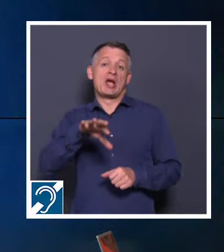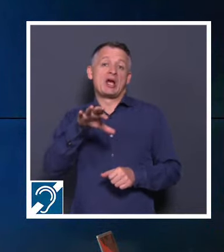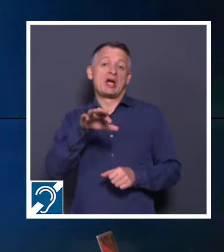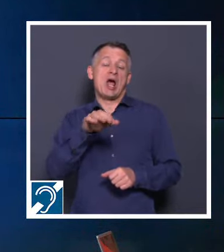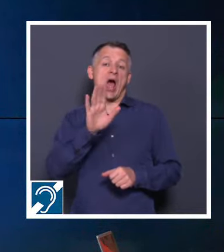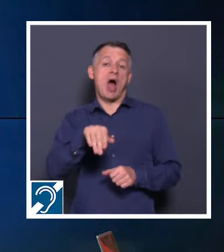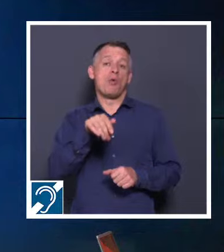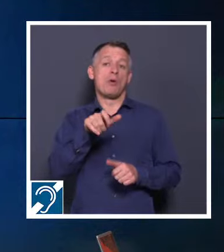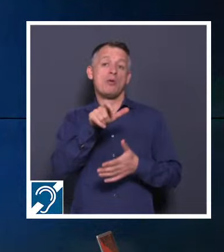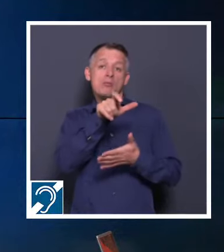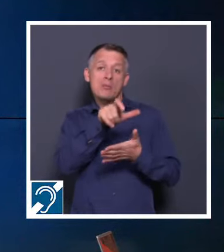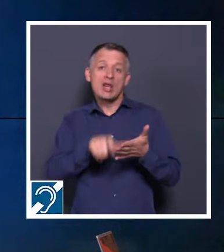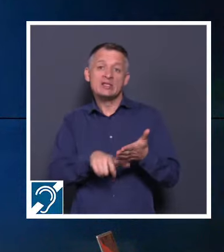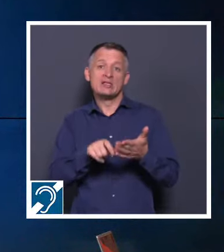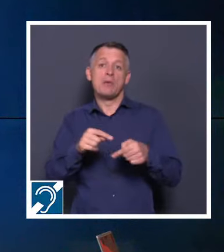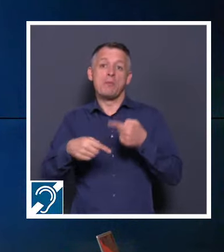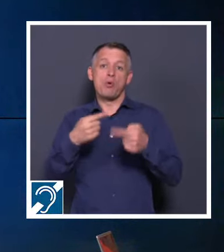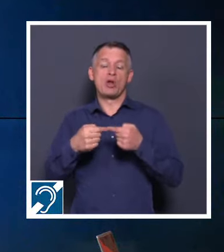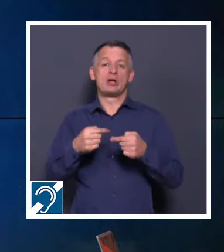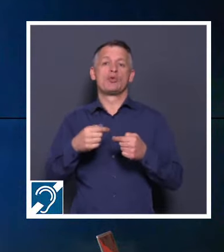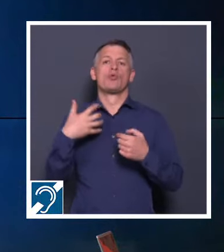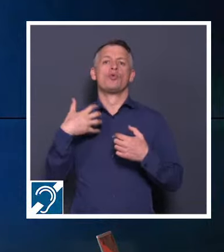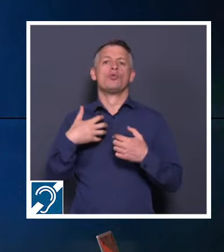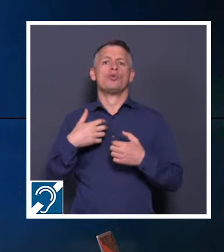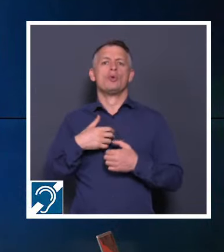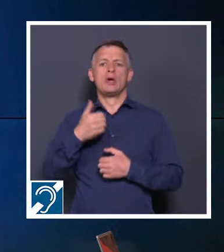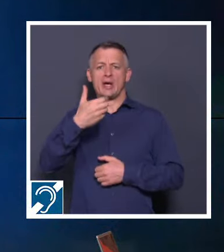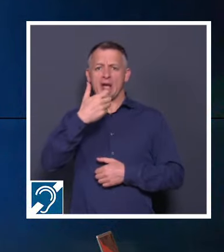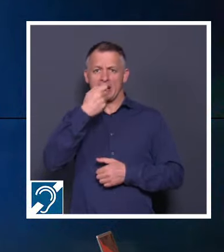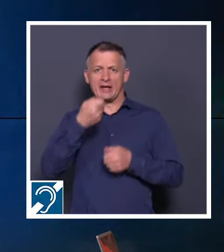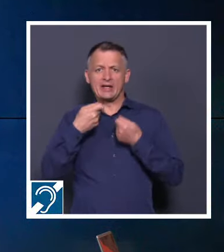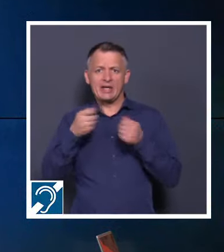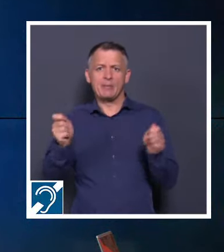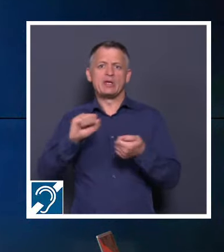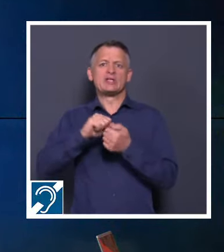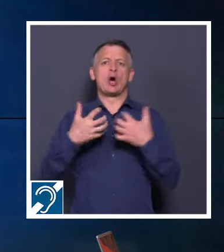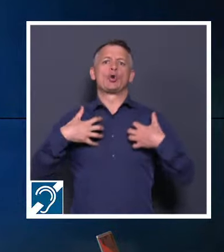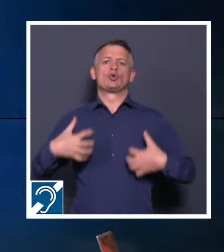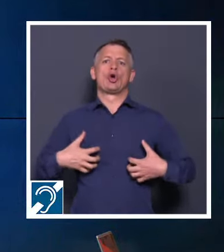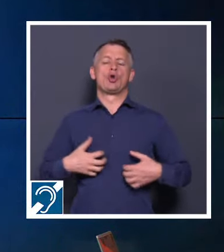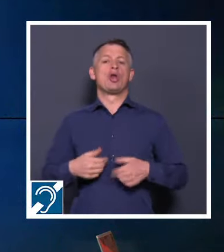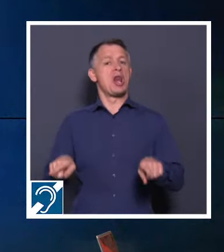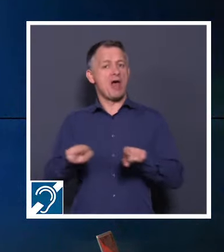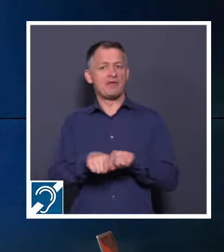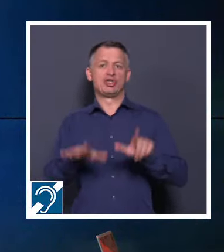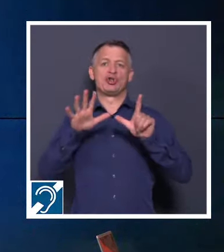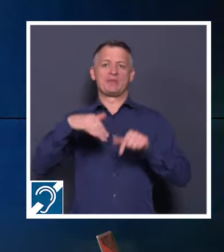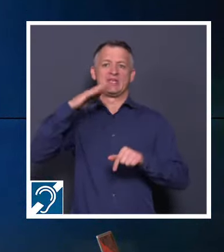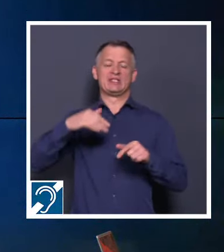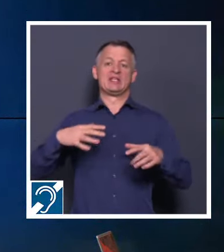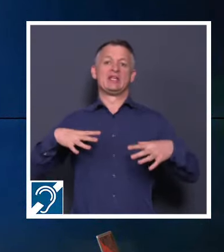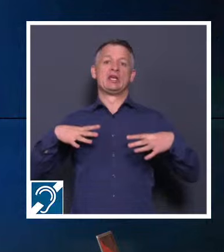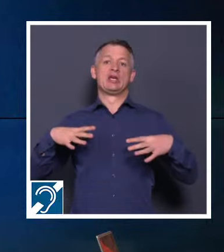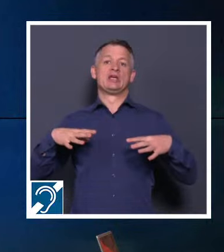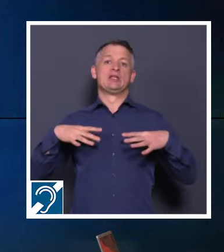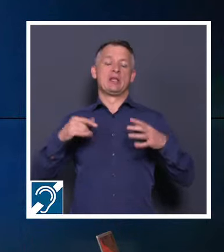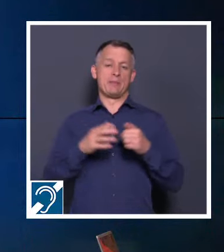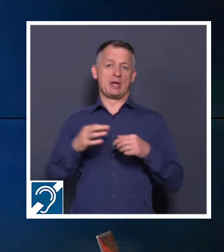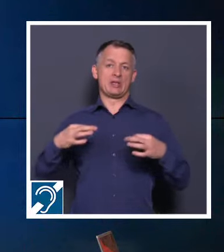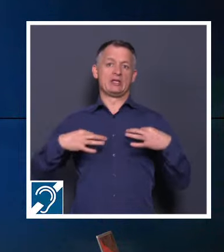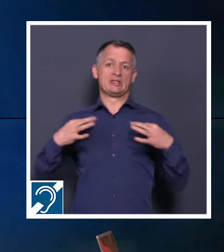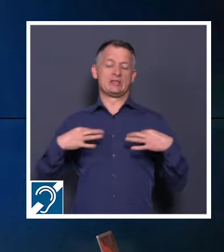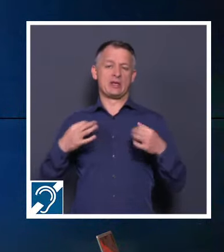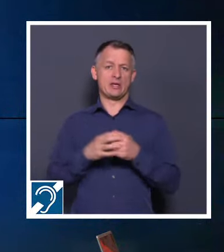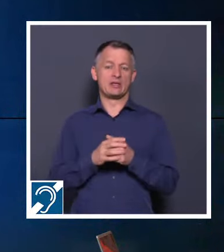De exemplu, cei care au gripă sau rujeolă vor putea beneficia, ca și până acum, de 7 zile de concediu medical, dar noutatea este că vor fi împărțite